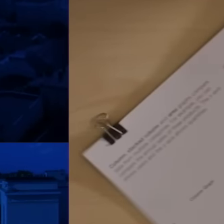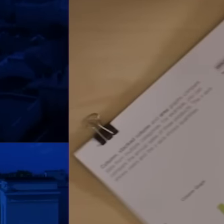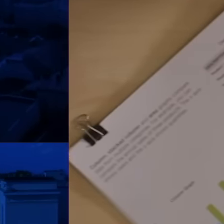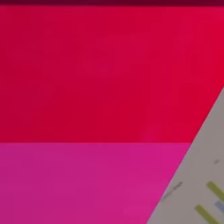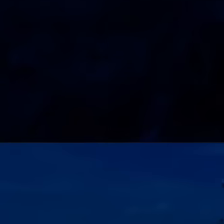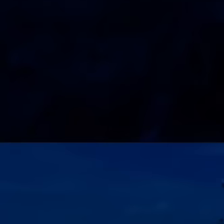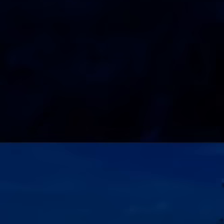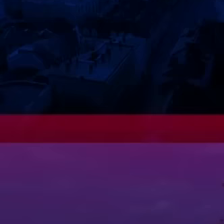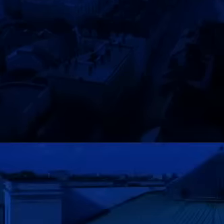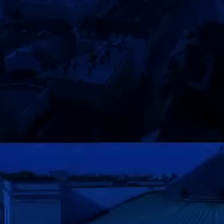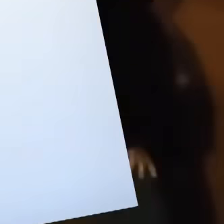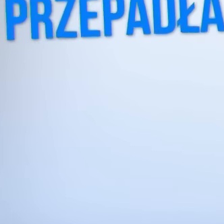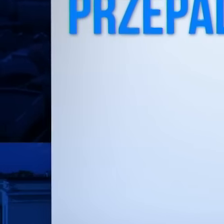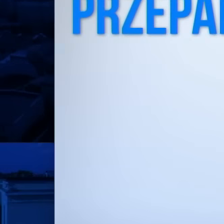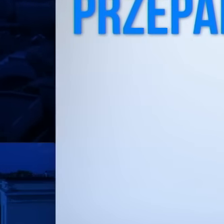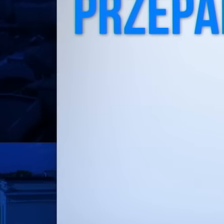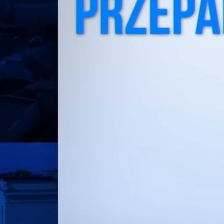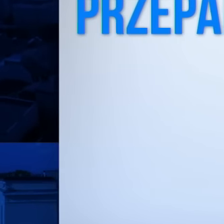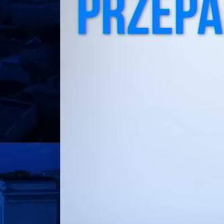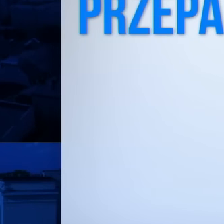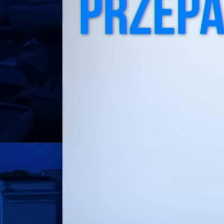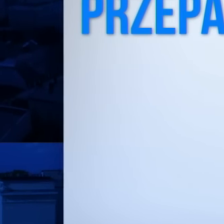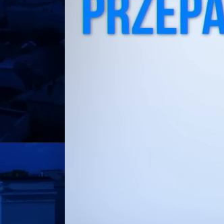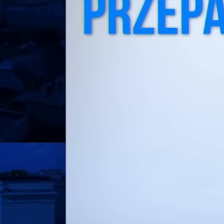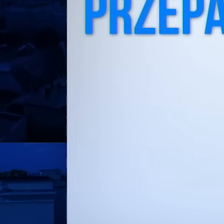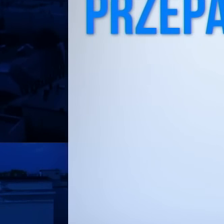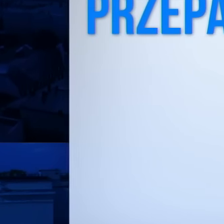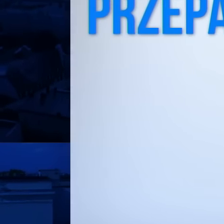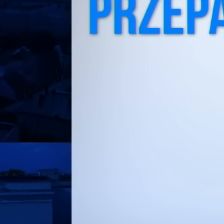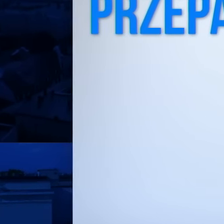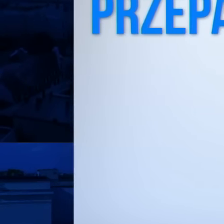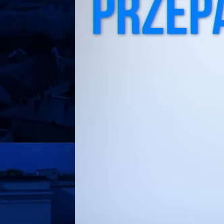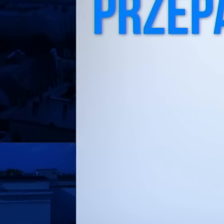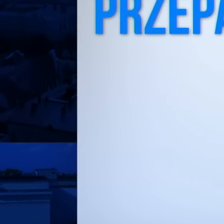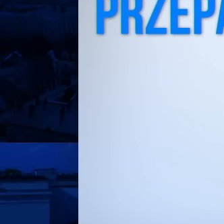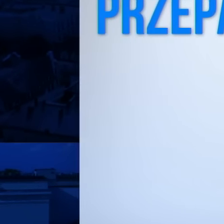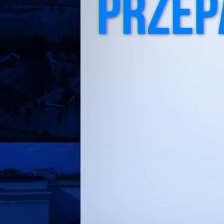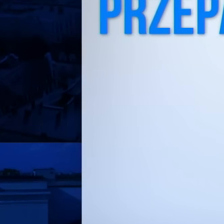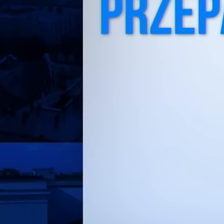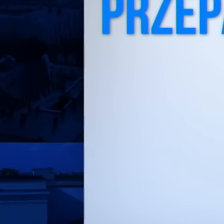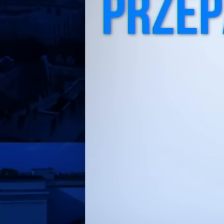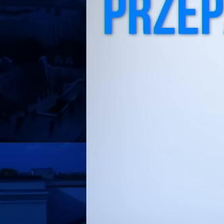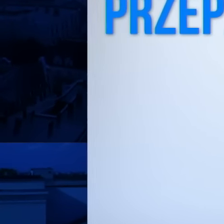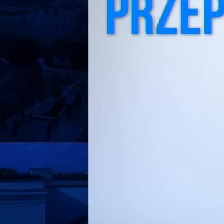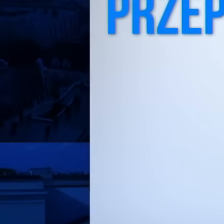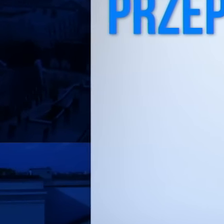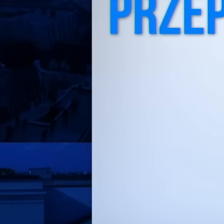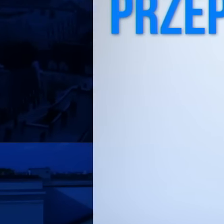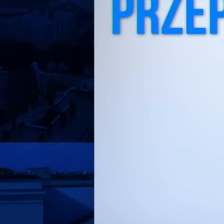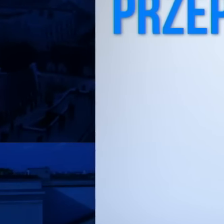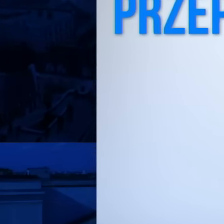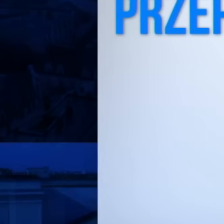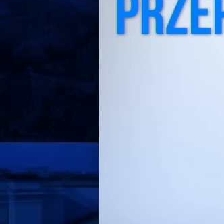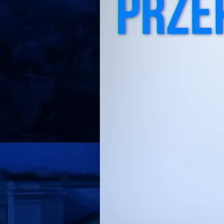o połowę wzrosną. Policjanci z Wołomina zatrzymali mężczyznę, który miał napaść na bank w Ząbkach. 19-latek wszedł do jednej z